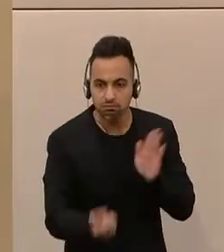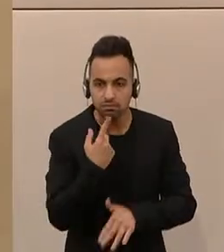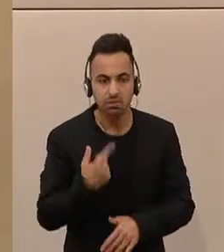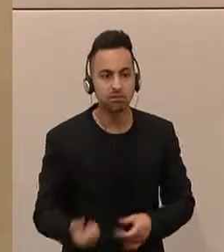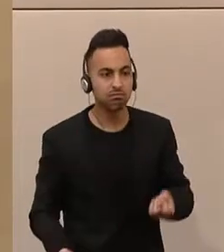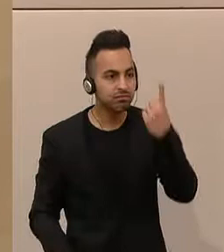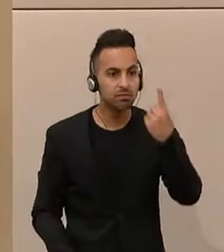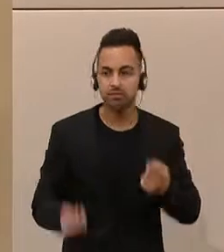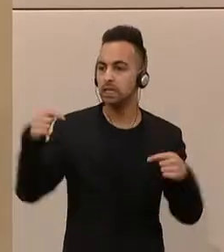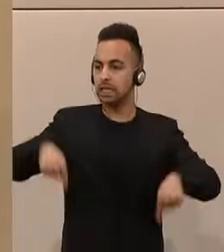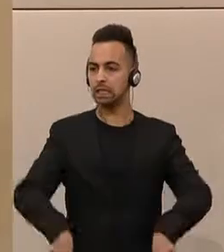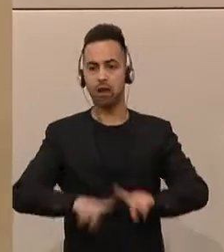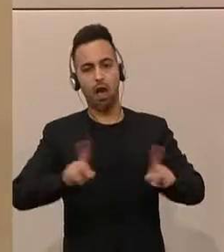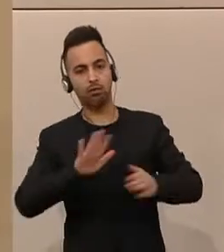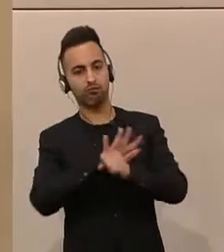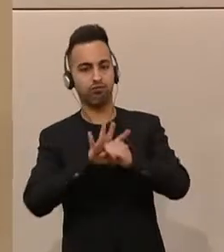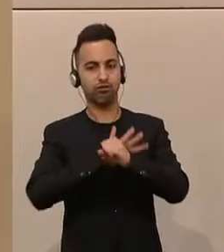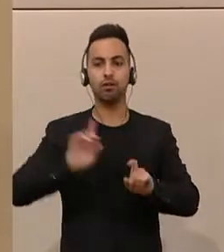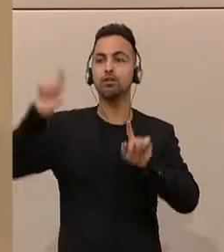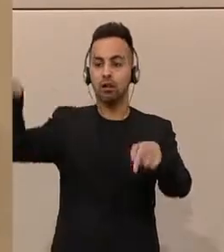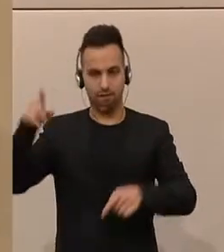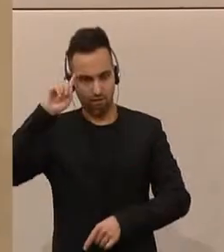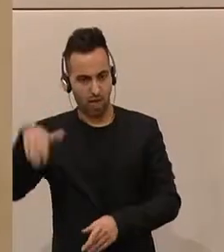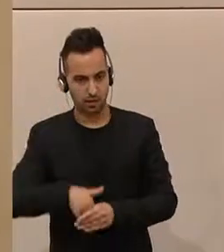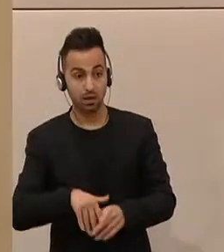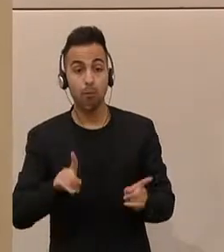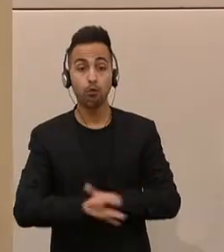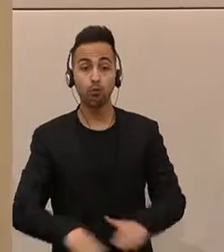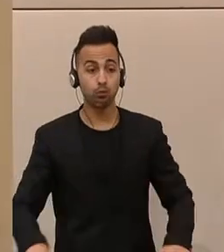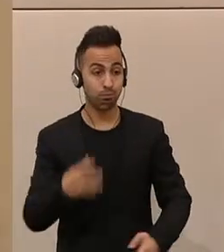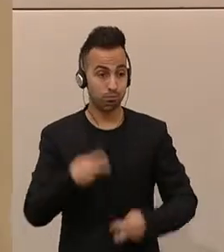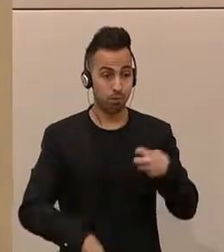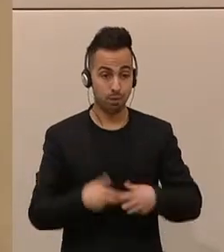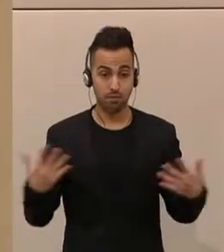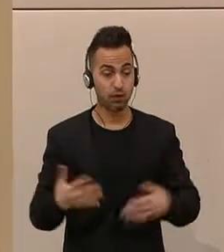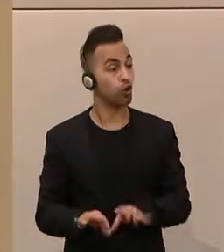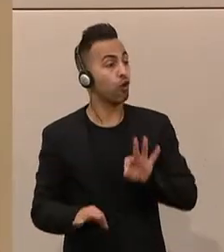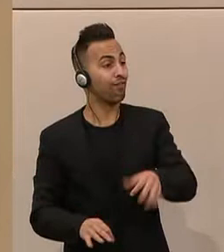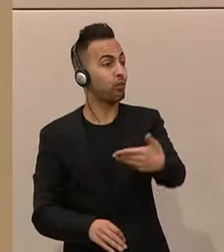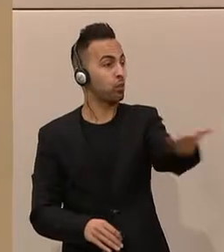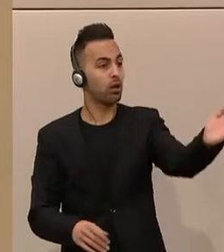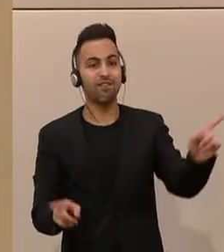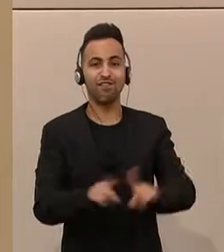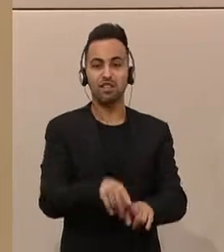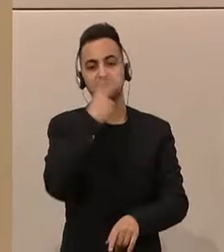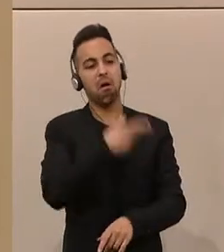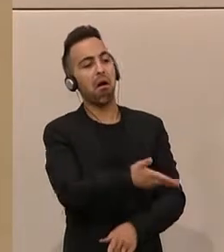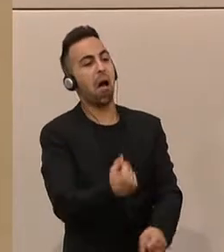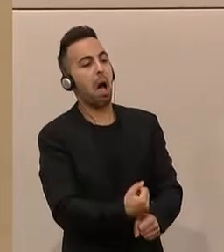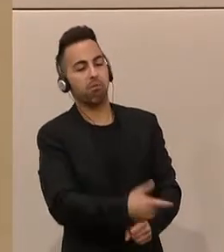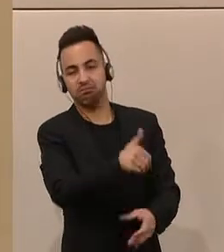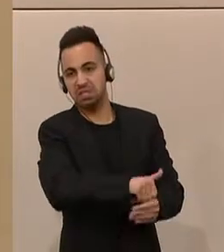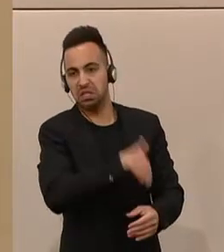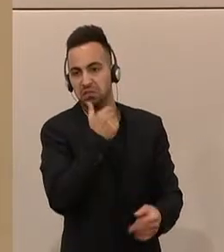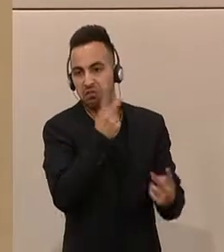Da herinnen stimmt es für ganz andere Politik. Aber das Grundproblem, was wir natürlich haben, ist, für Sie seien das keine echten Jobs. Nur ganz